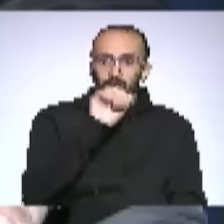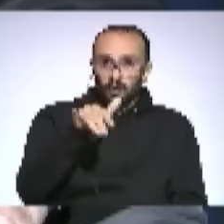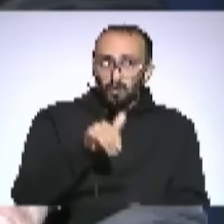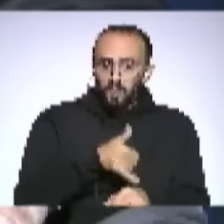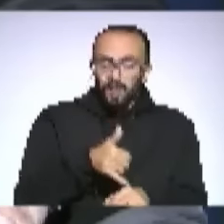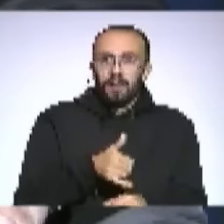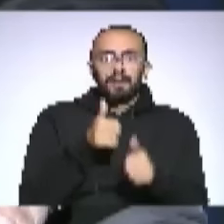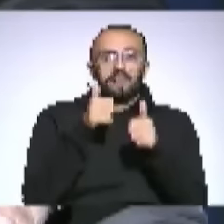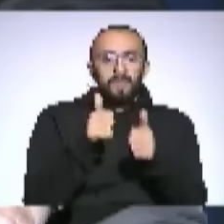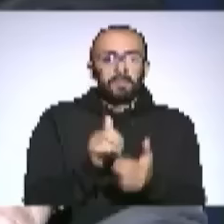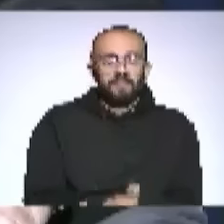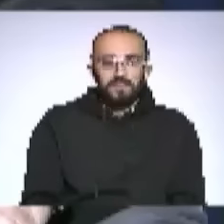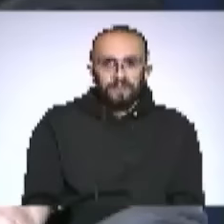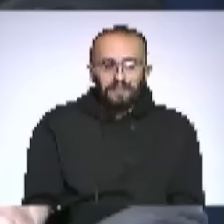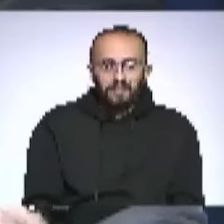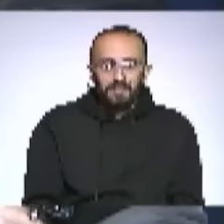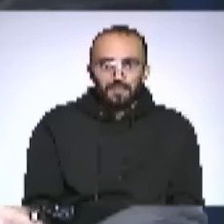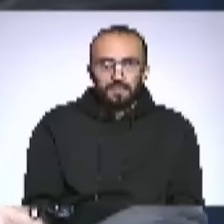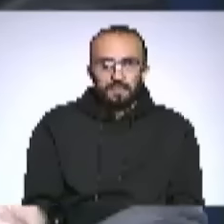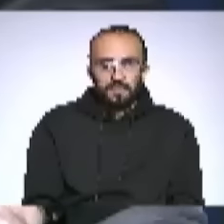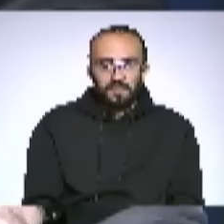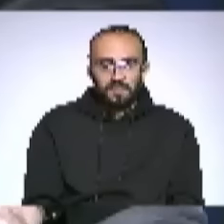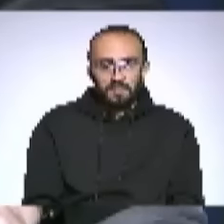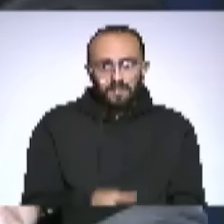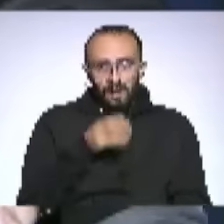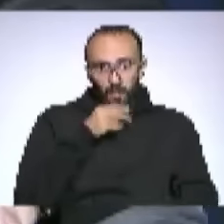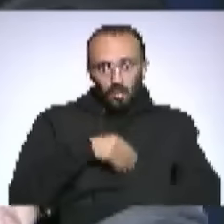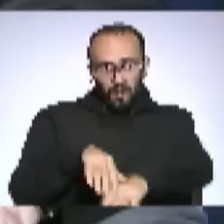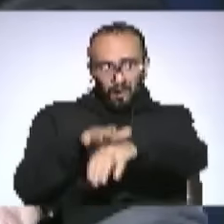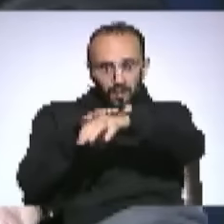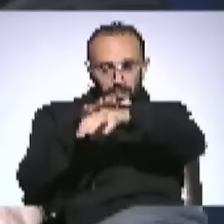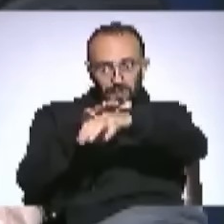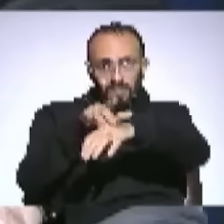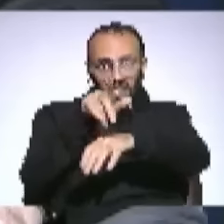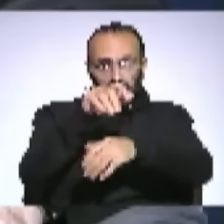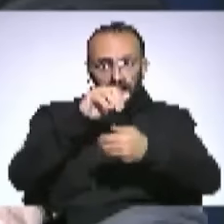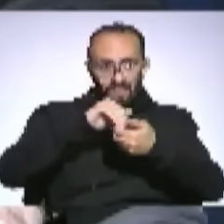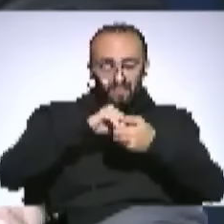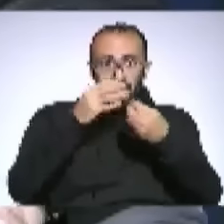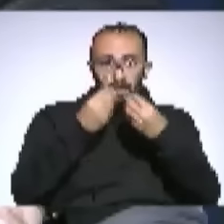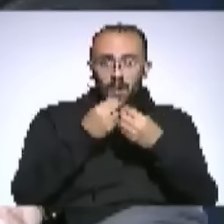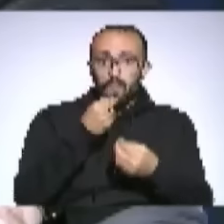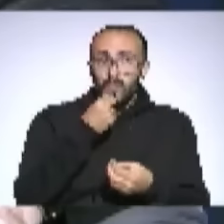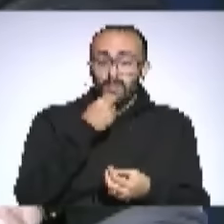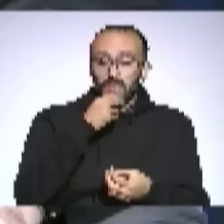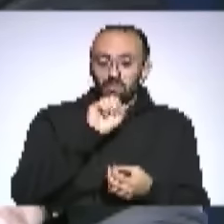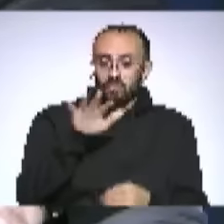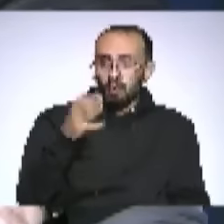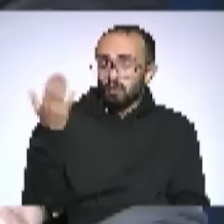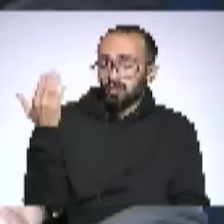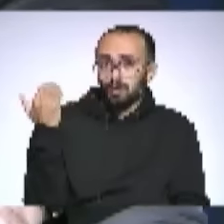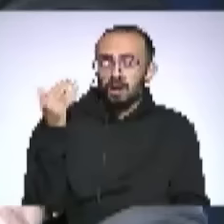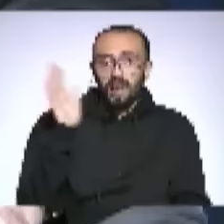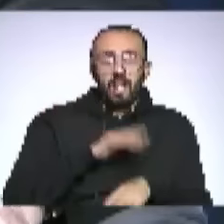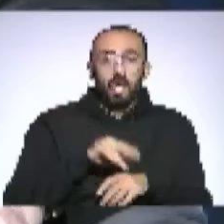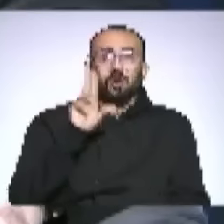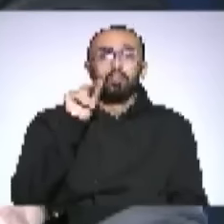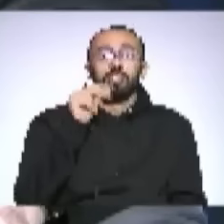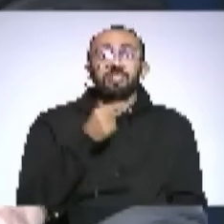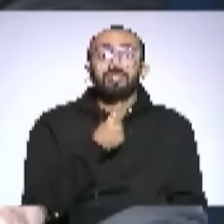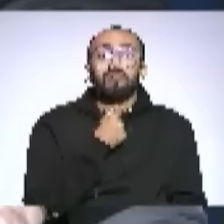مخطوبين انا عاييز اقول لوالدها اتفاقك معاه من خمس شهور على 20